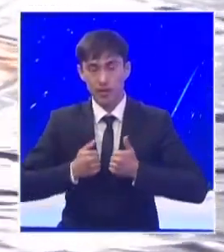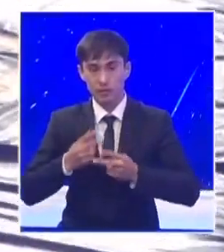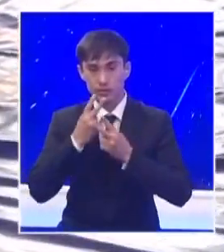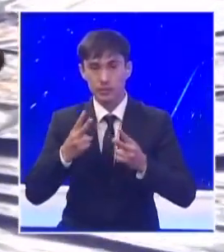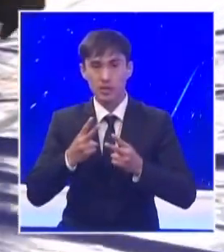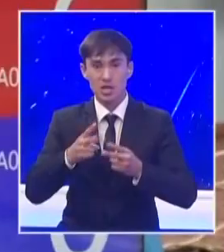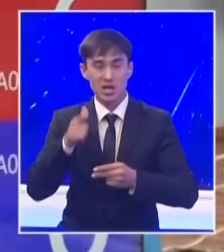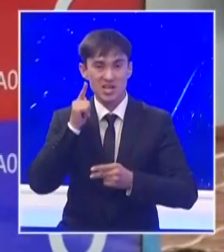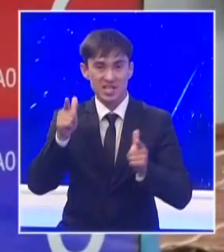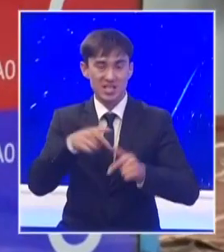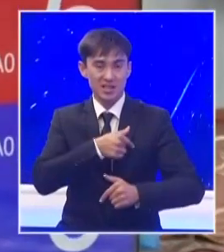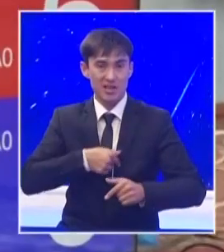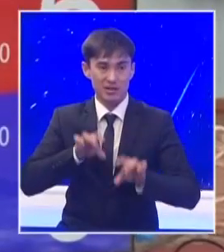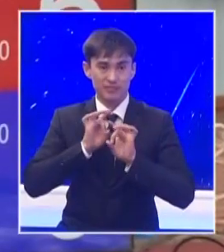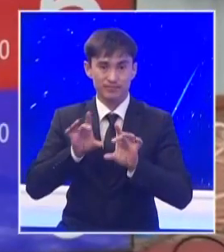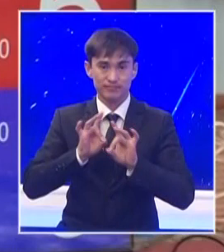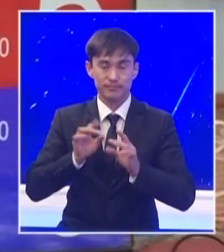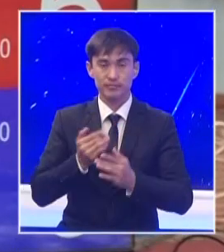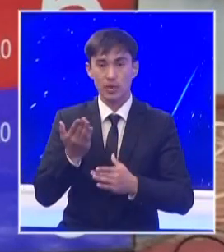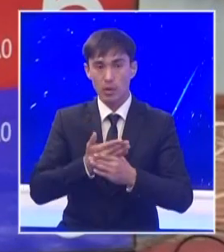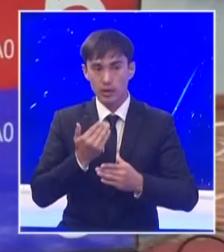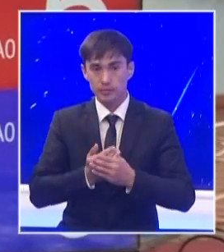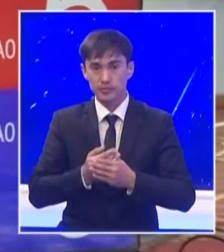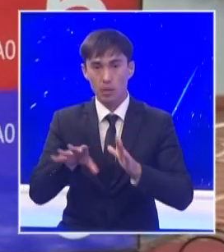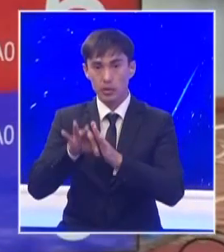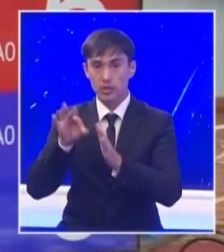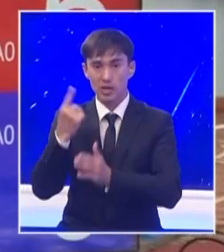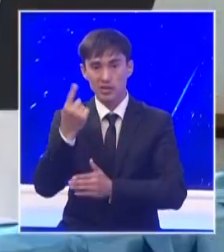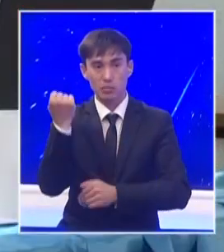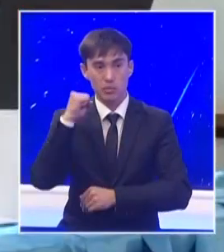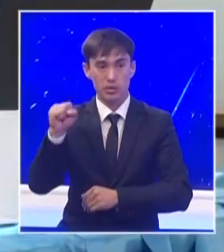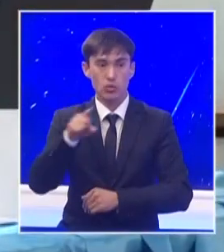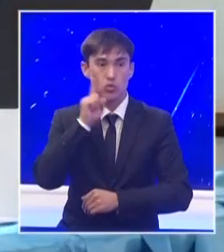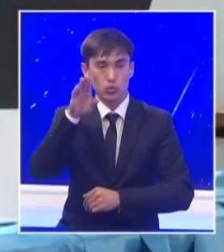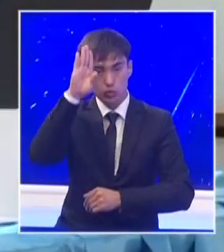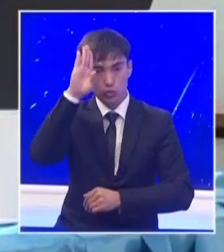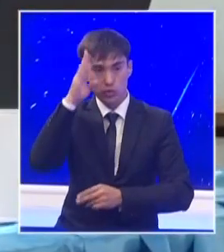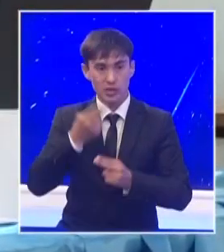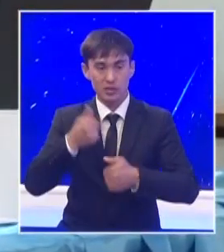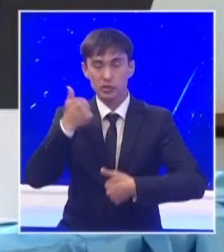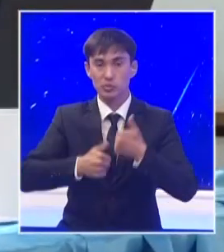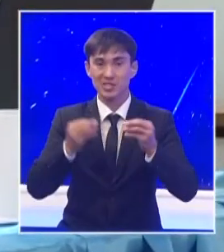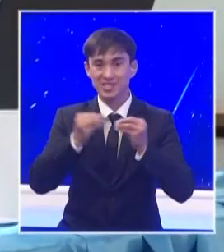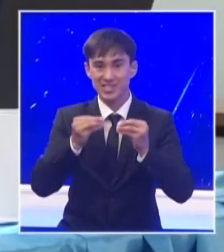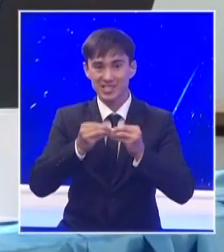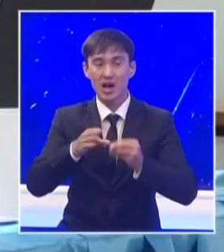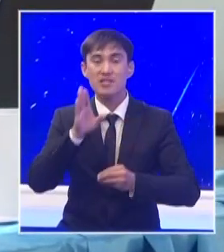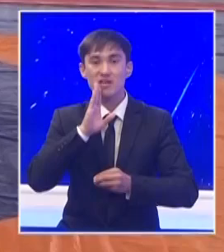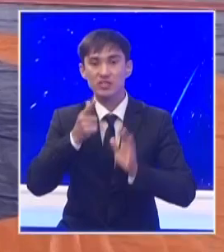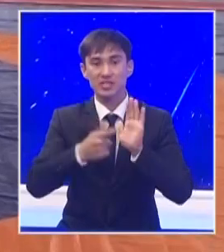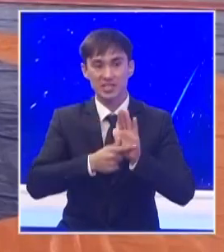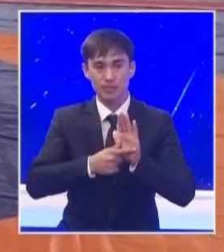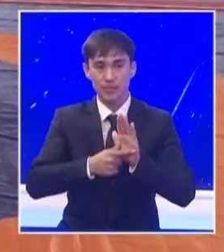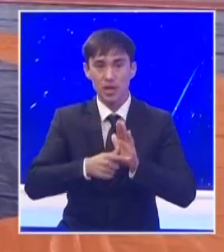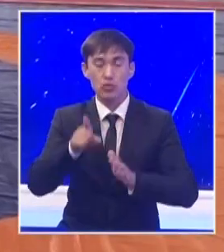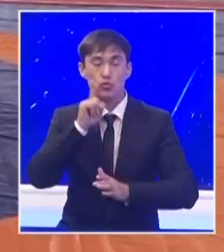крики тренеров. В каждой весовой категории определяется только один победитель. У юношей на этом чемпионате их 10, а у девушек 7. Несмотря